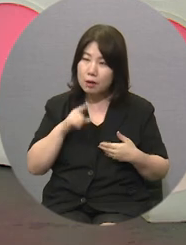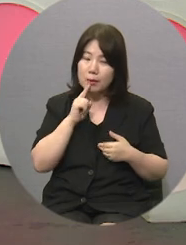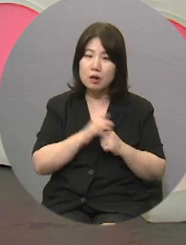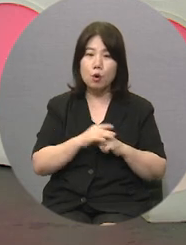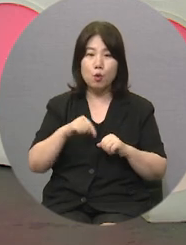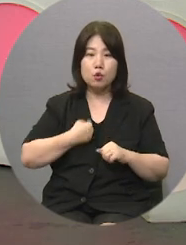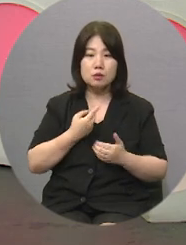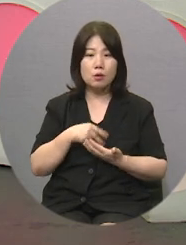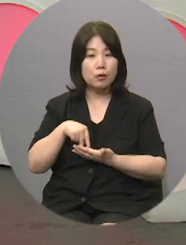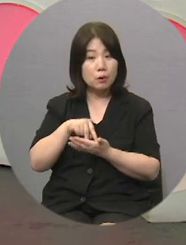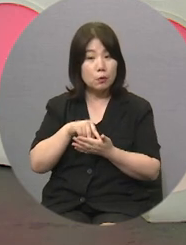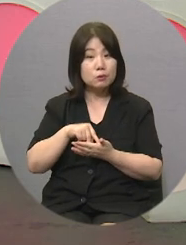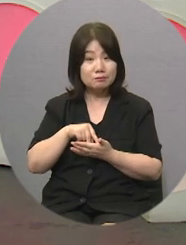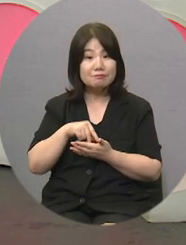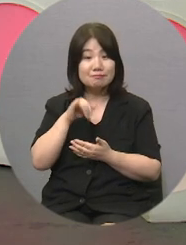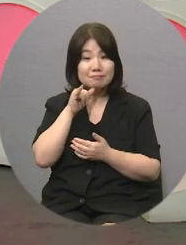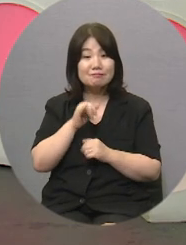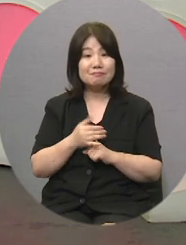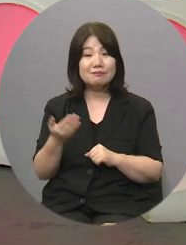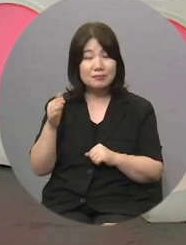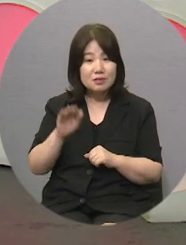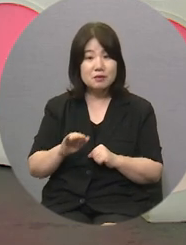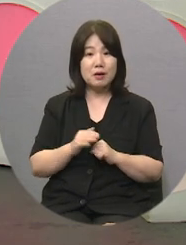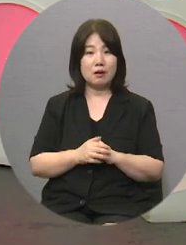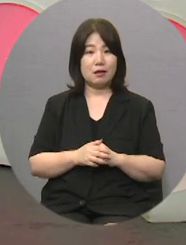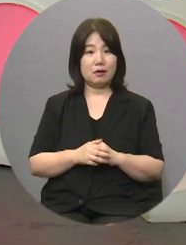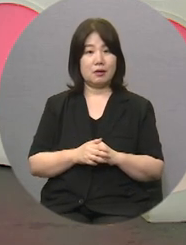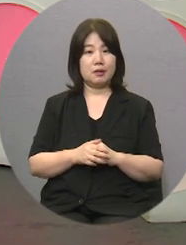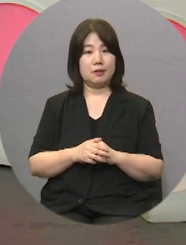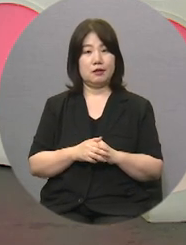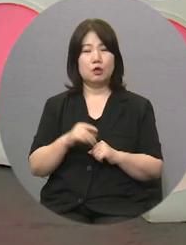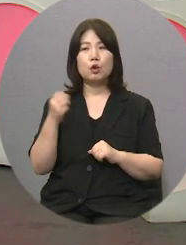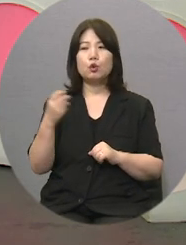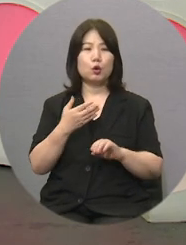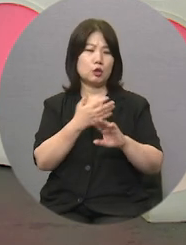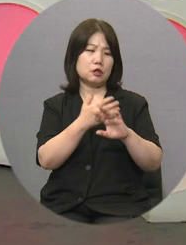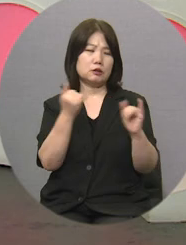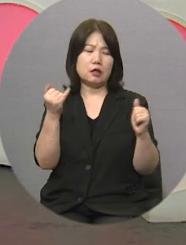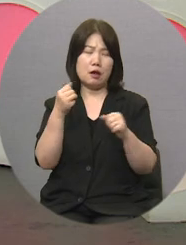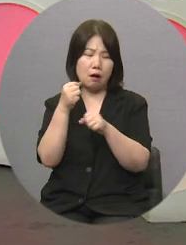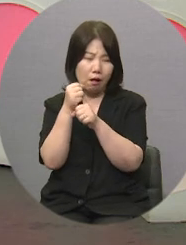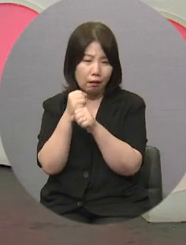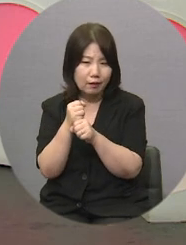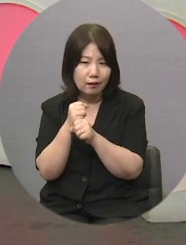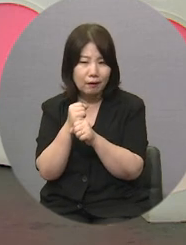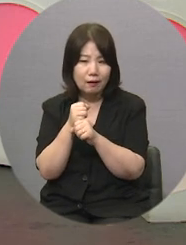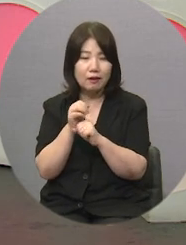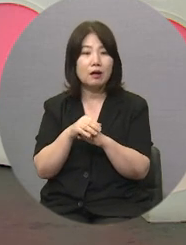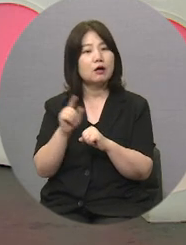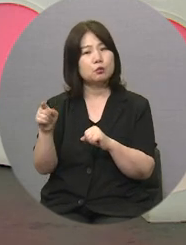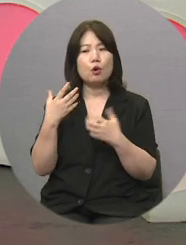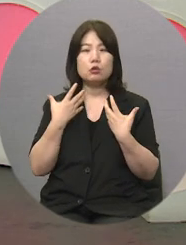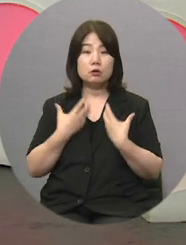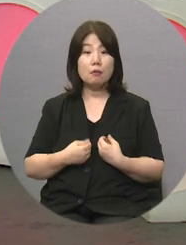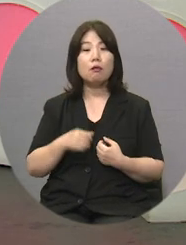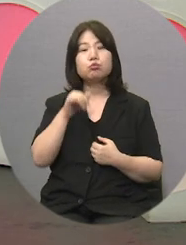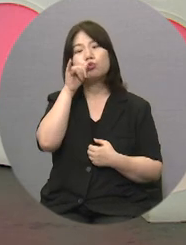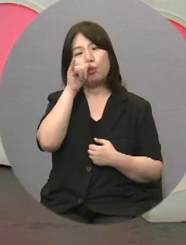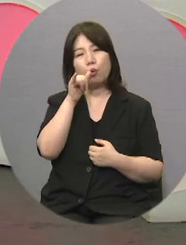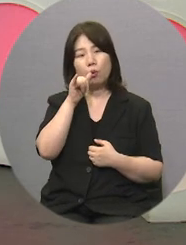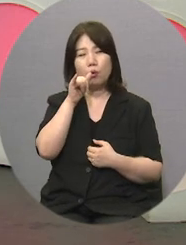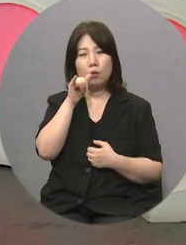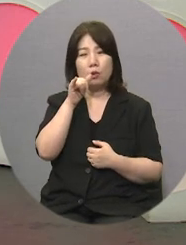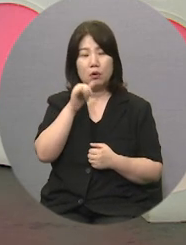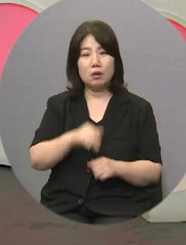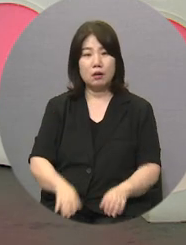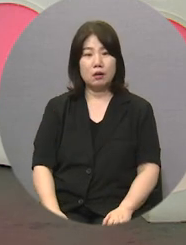외롭고 쓸쓸한 뭐 이런 것도 있지만 네. 뭐 그렇다고 너무 또 남을 또 기대고 네. 뭐 그러면 또 실망이 더 클 수가 그렇죠.